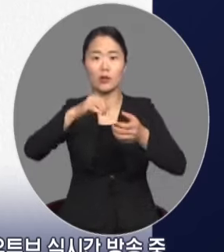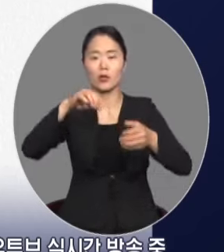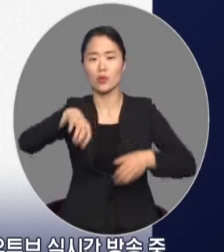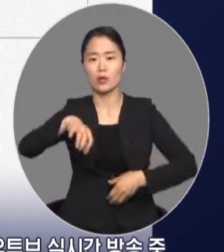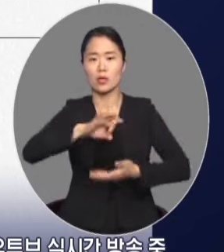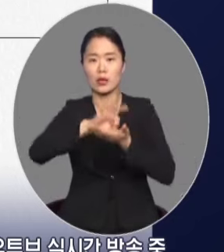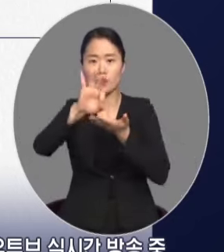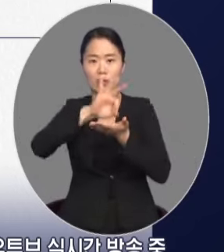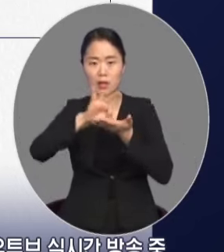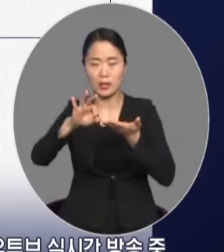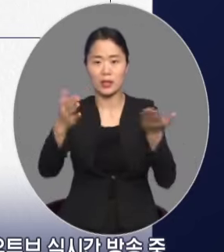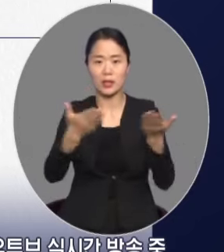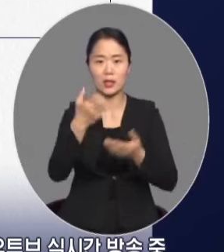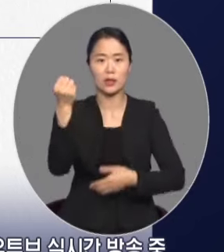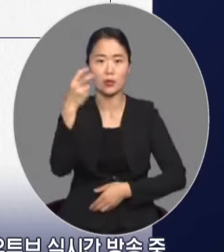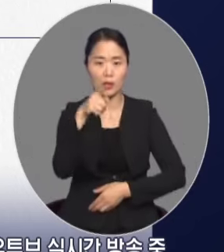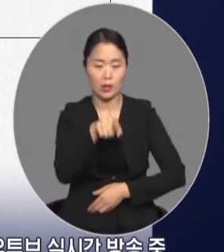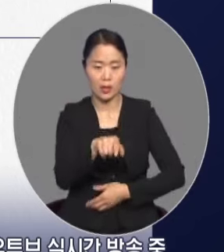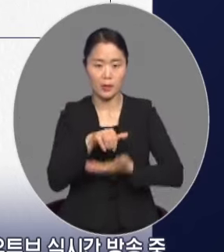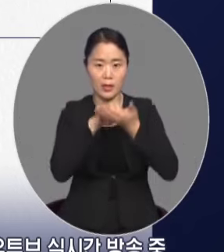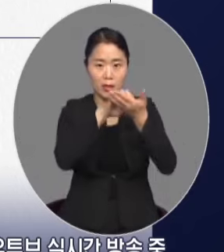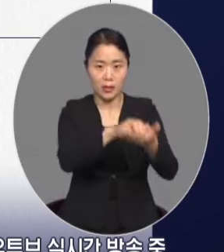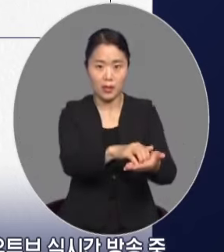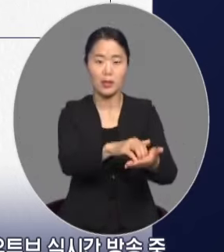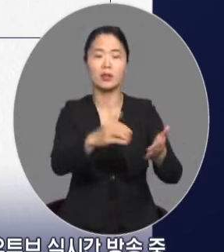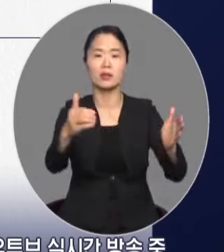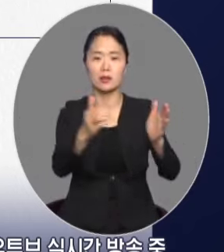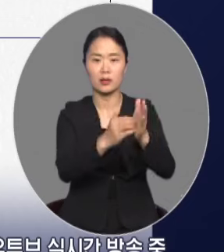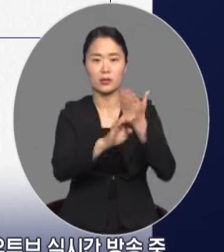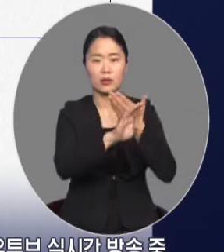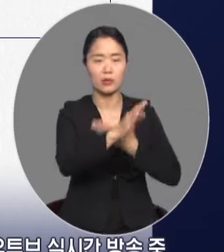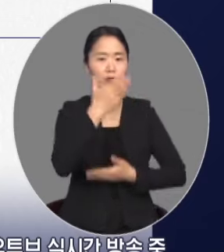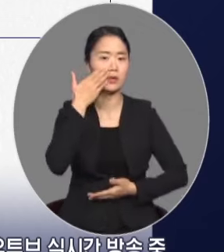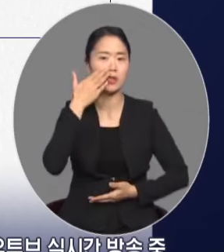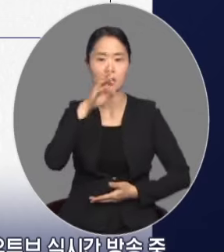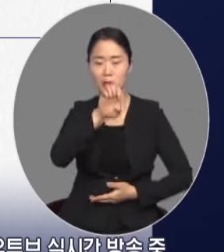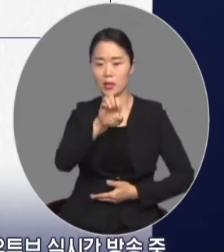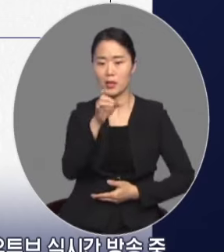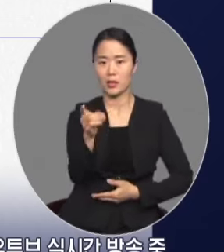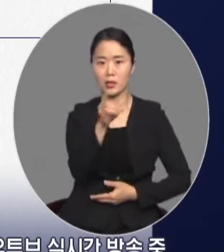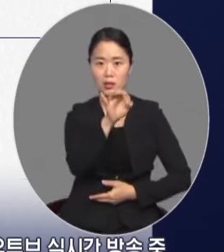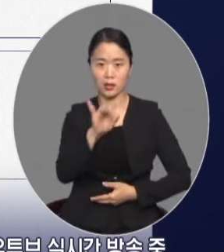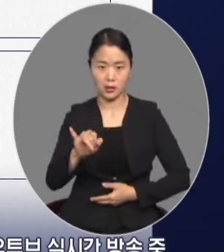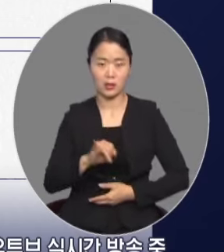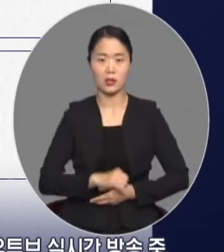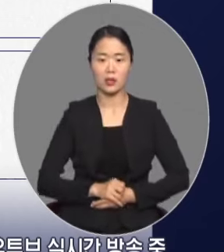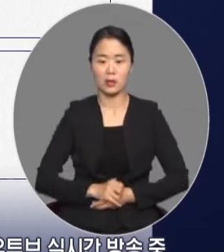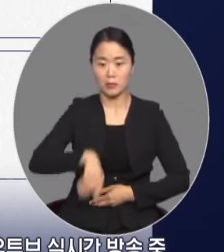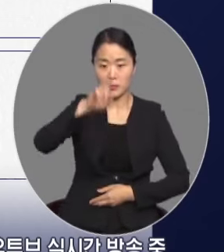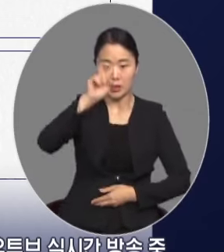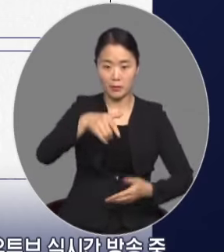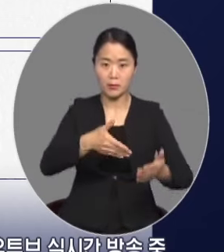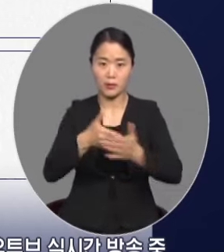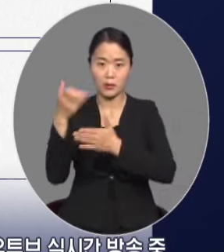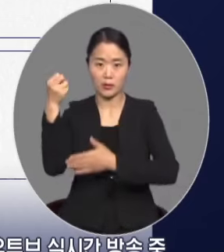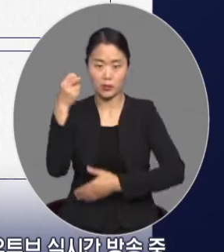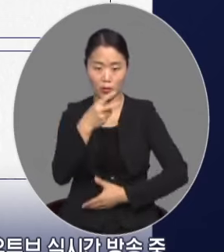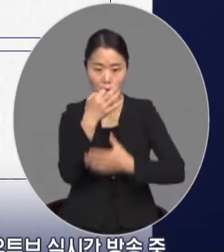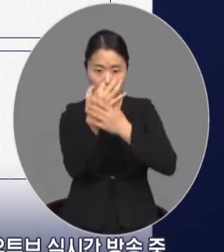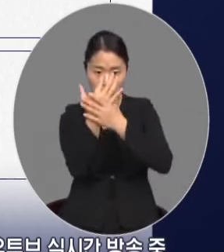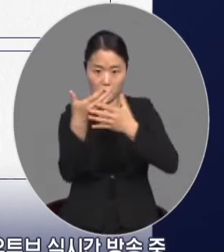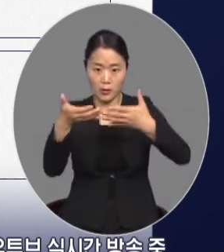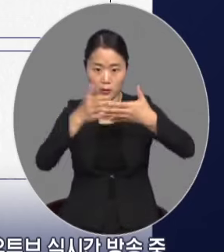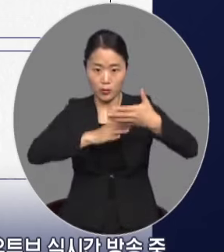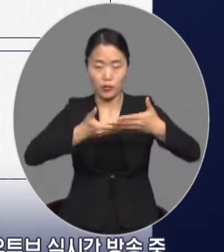행위 그리고 가맹점으로 등록한 뒤 울산페이 결제를 거부하거나 현금영 수증 발행을 거부하는